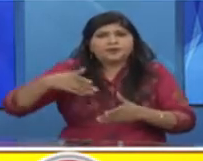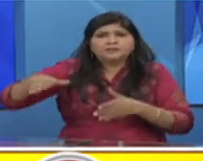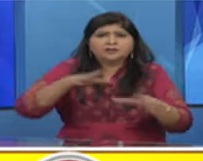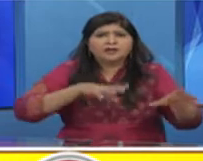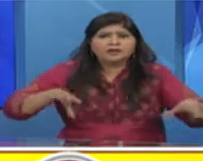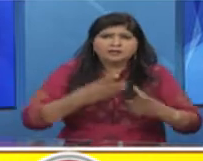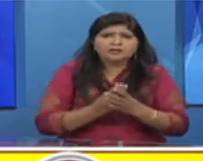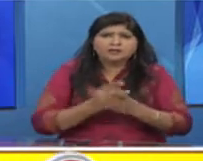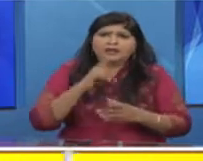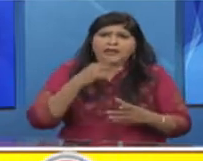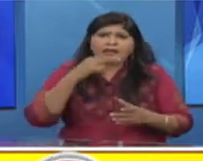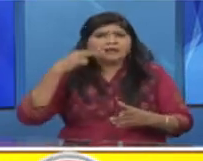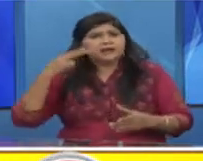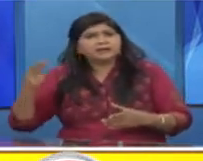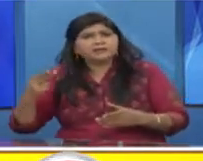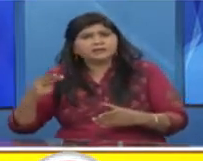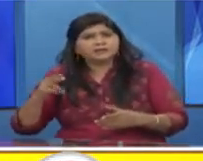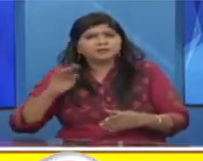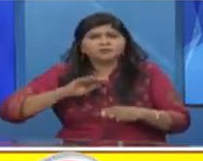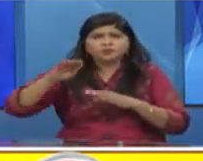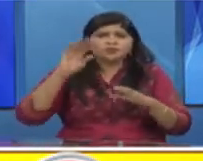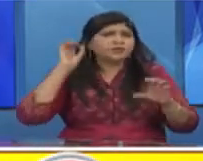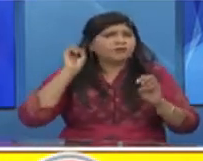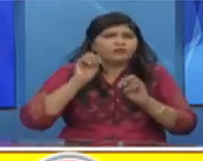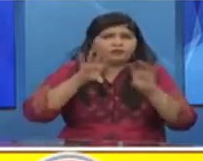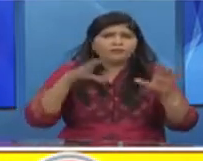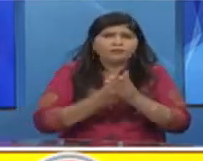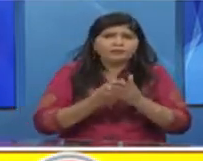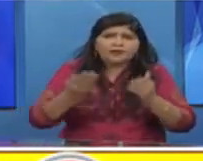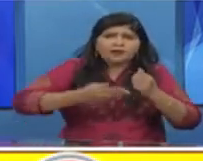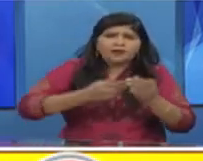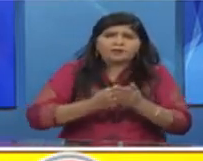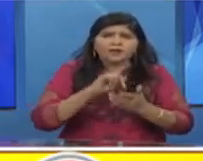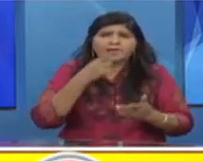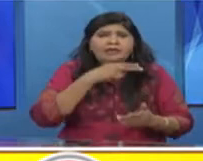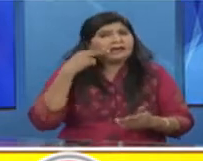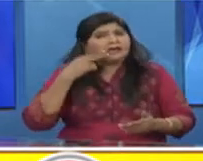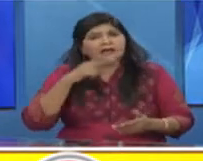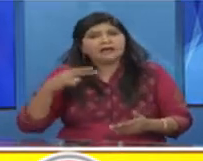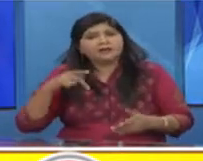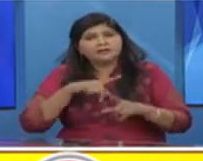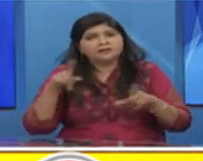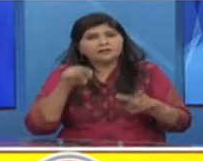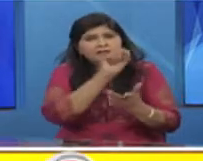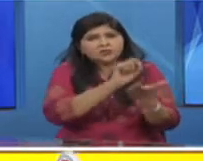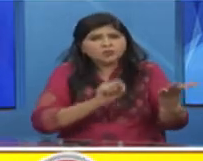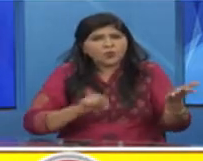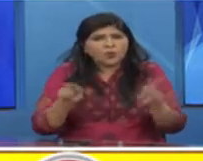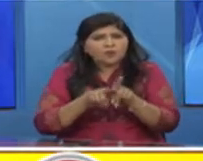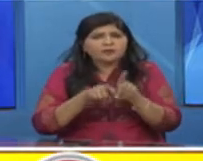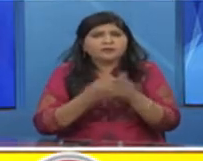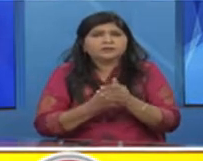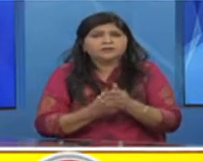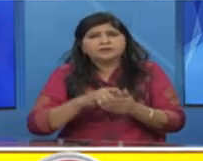अगर कोई एक कहानी सब दूर सुनाई देती है, हर गांव की कोई एक कहानी सुनाई देती है, उत्तर से दक्षिण, पूर्व